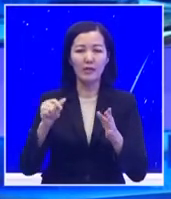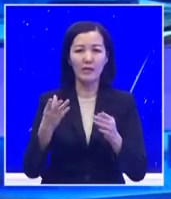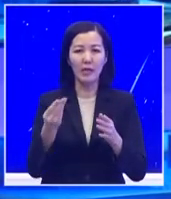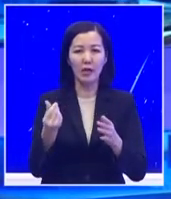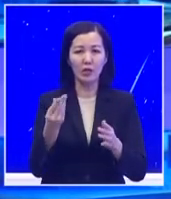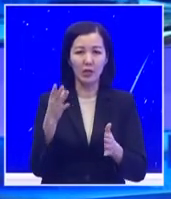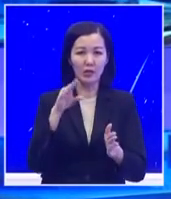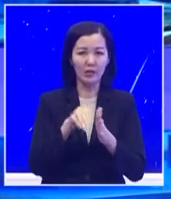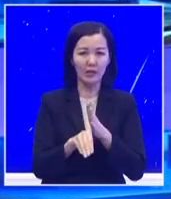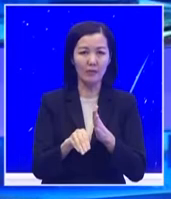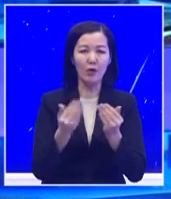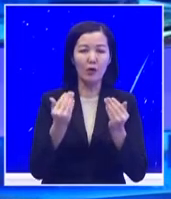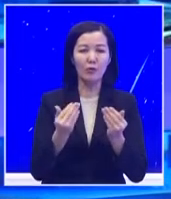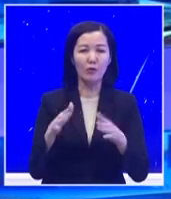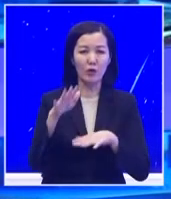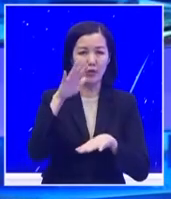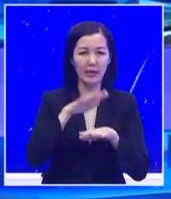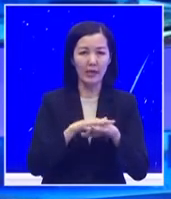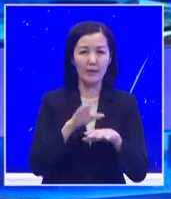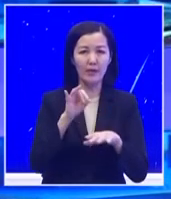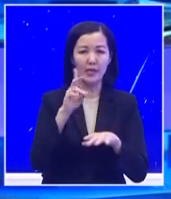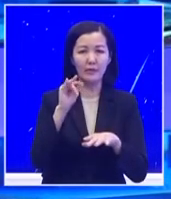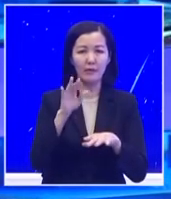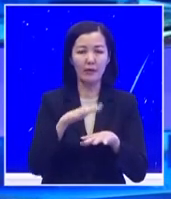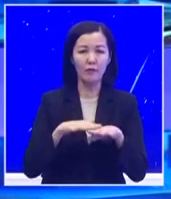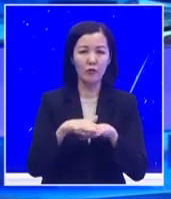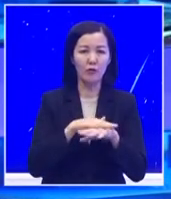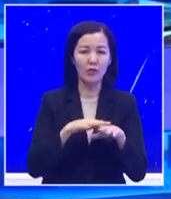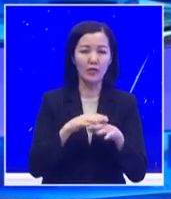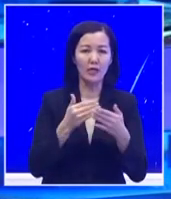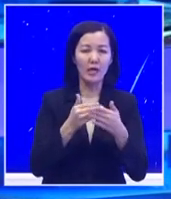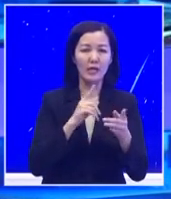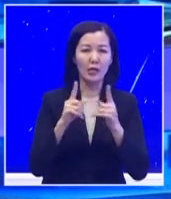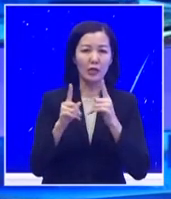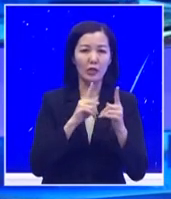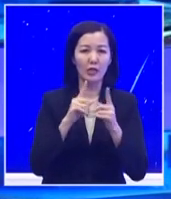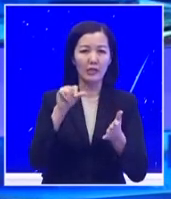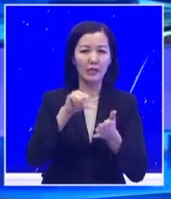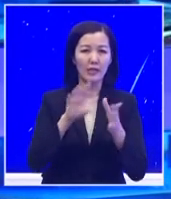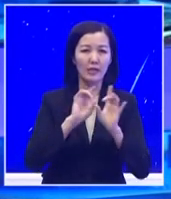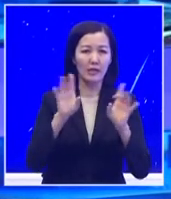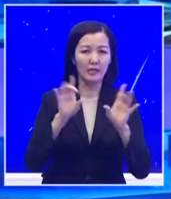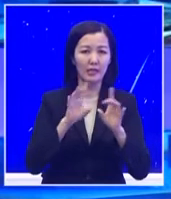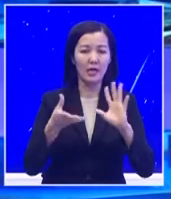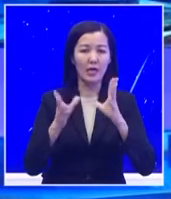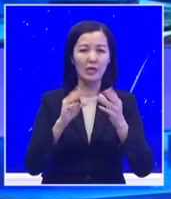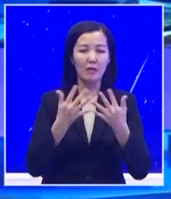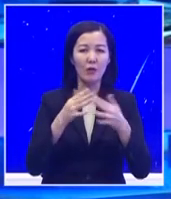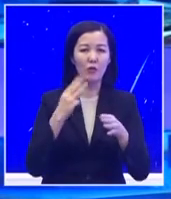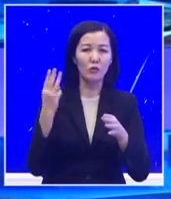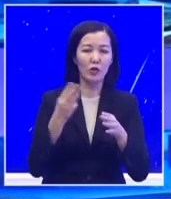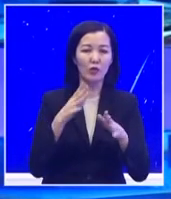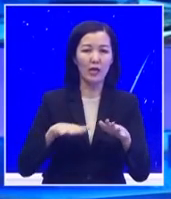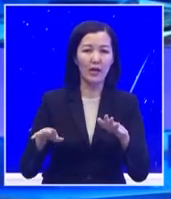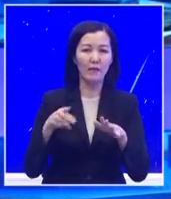инвестиция тартылмақ. Бұл туралы аудан әкімі Марат Разбеков аудан тұрғындары алдындағы қорытынды есеп беру жиынында айтты. Жалпы